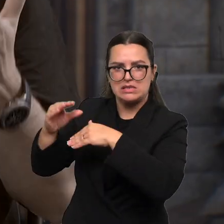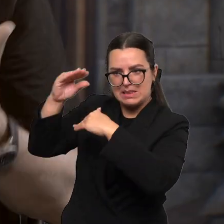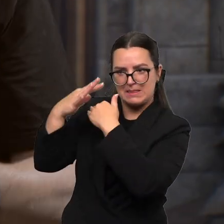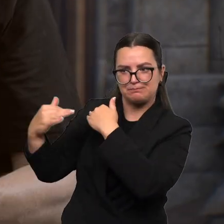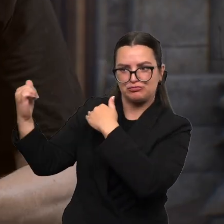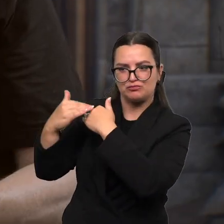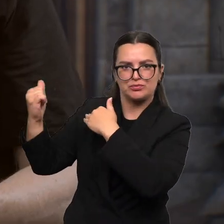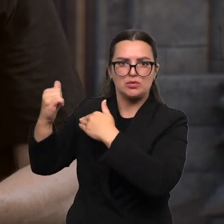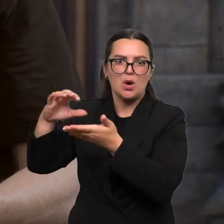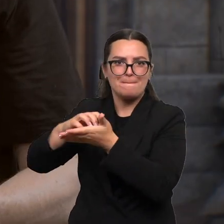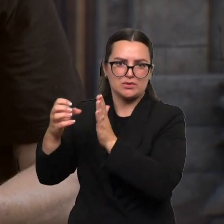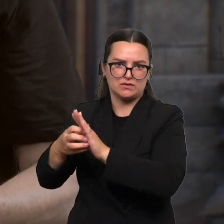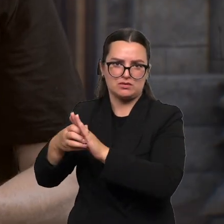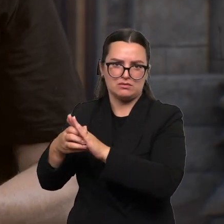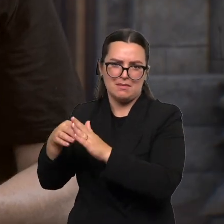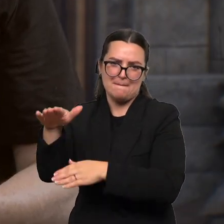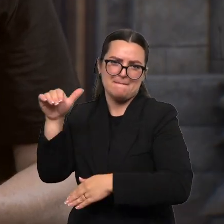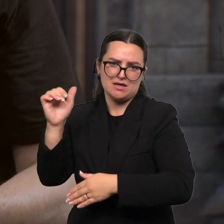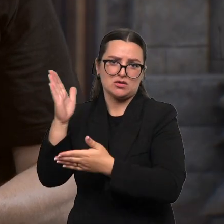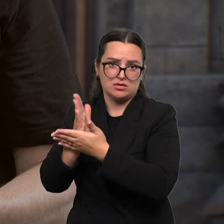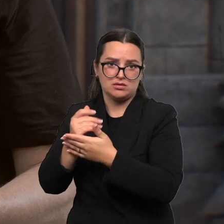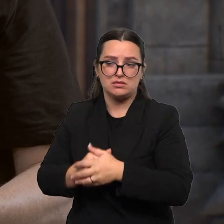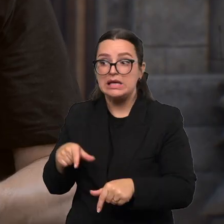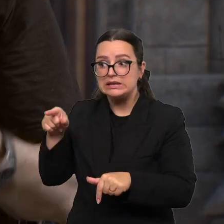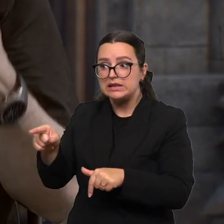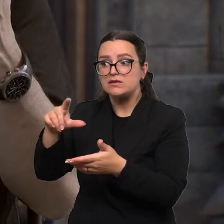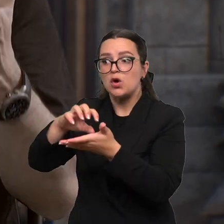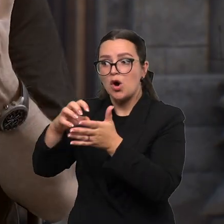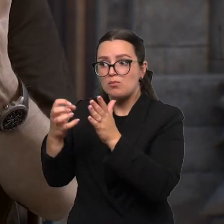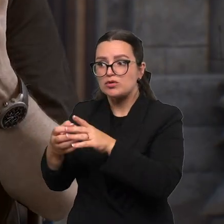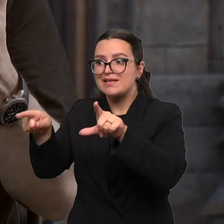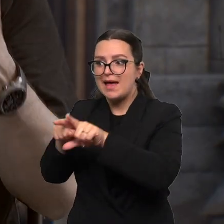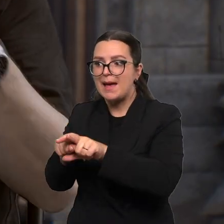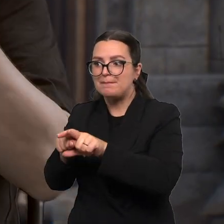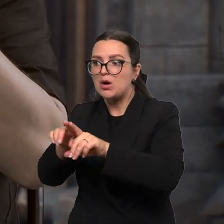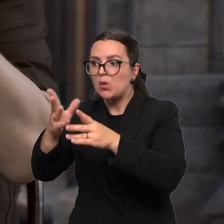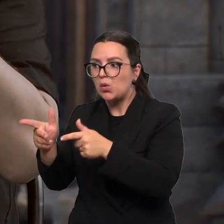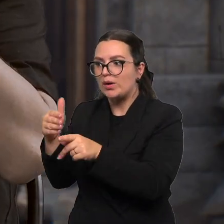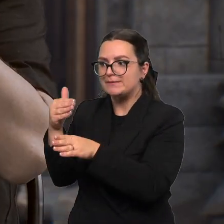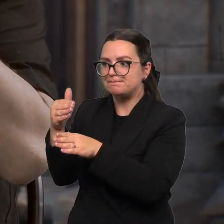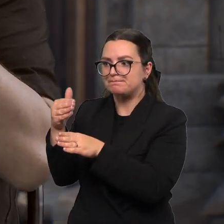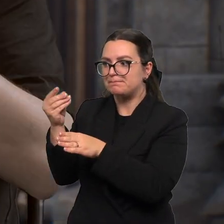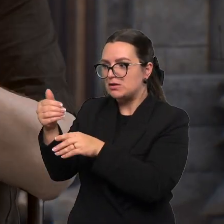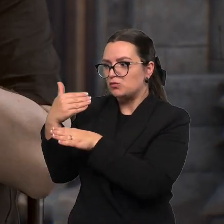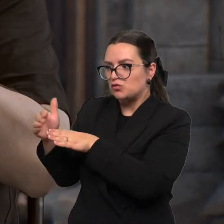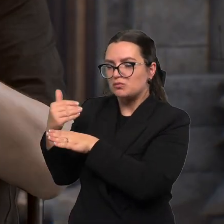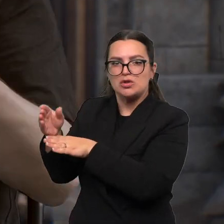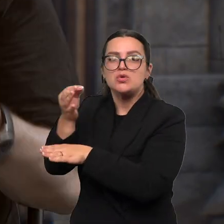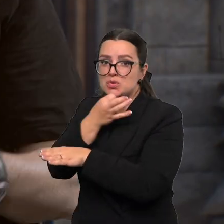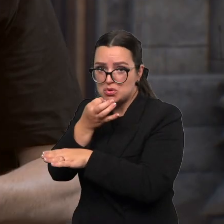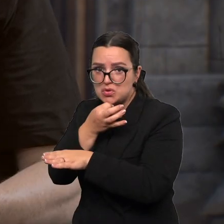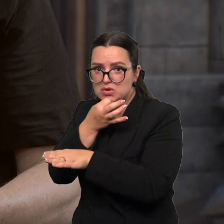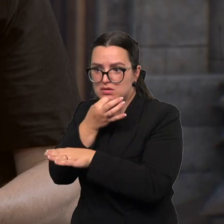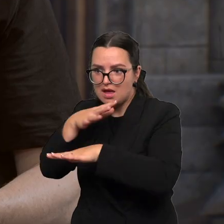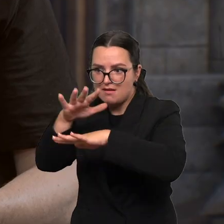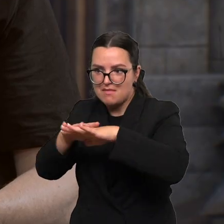būstui. Ir tas būstas tarnauja kaip užstatas bankiniai sistemai. Ir jeigu tas